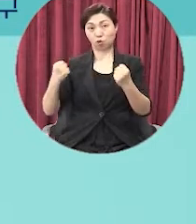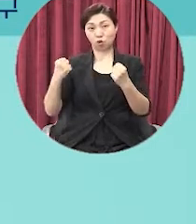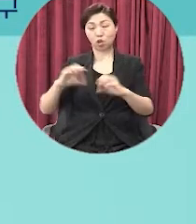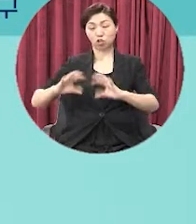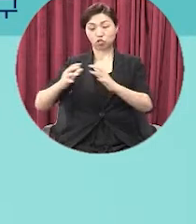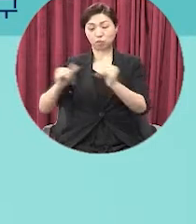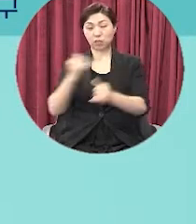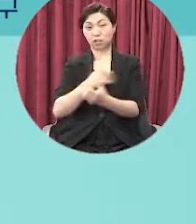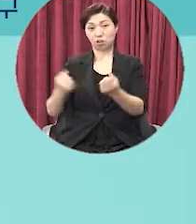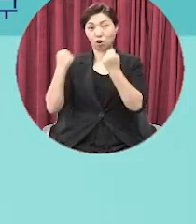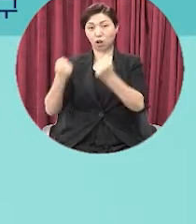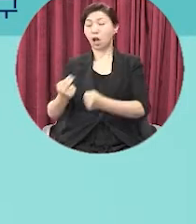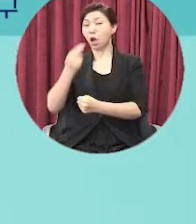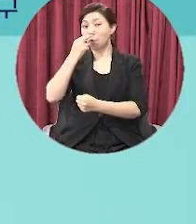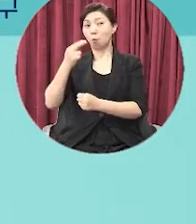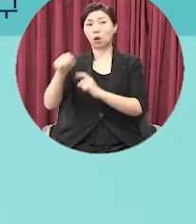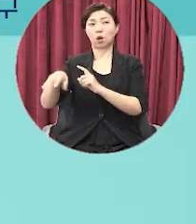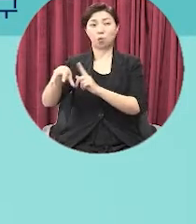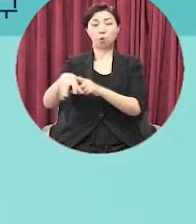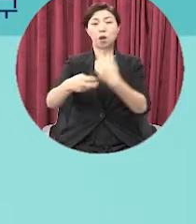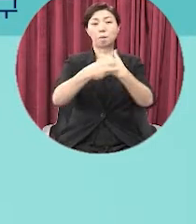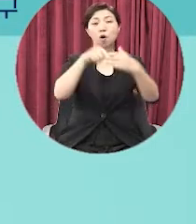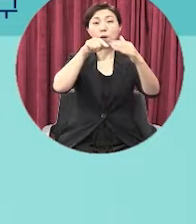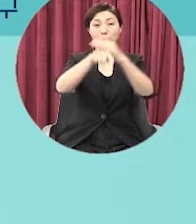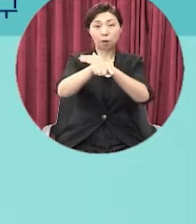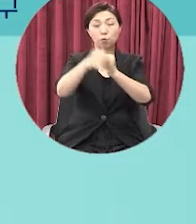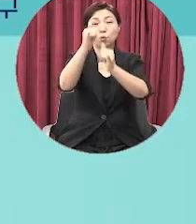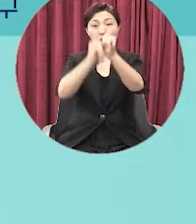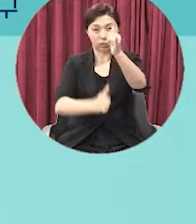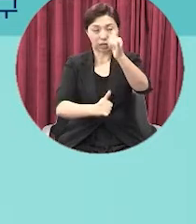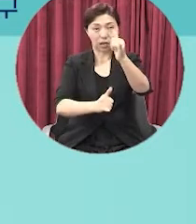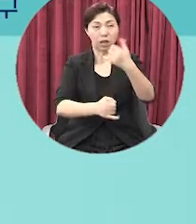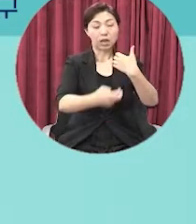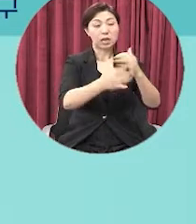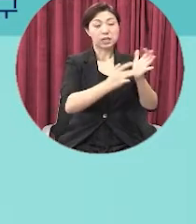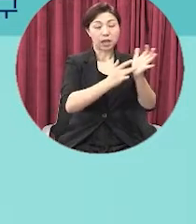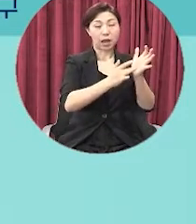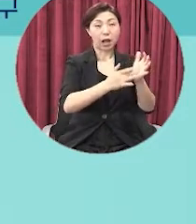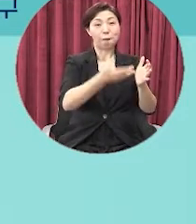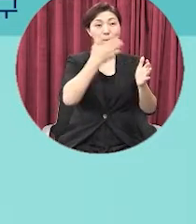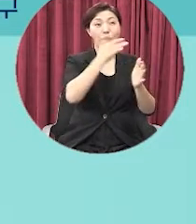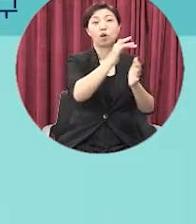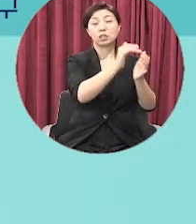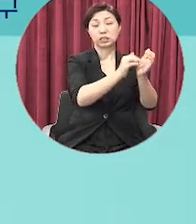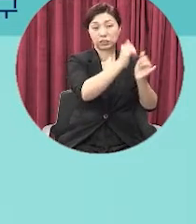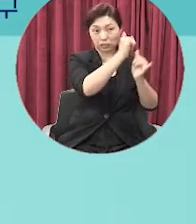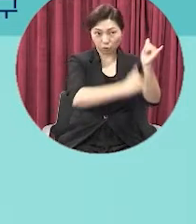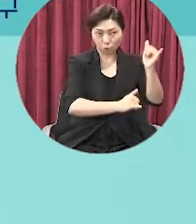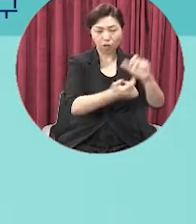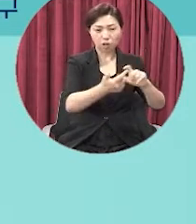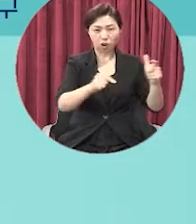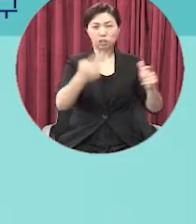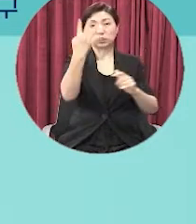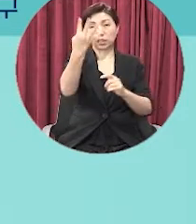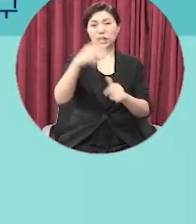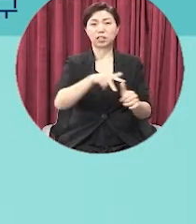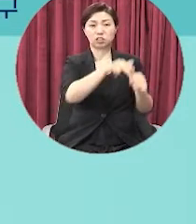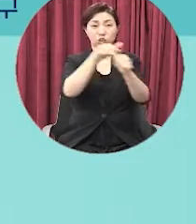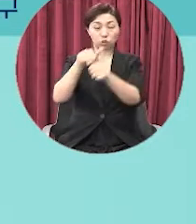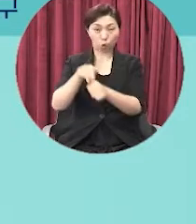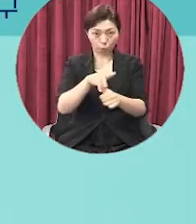처방 작물 어렵게 간 방문기록 이런적 전기로 아 그리고 아 내가 지는데요 그런데 이 팔을